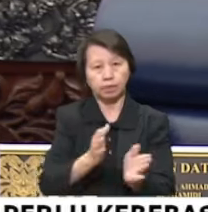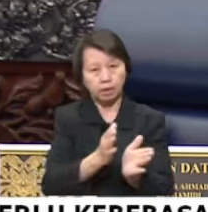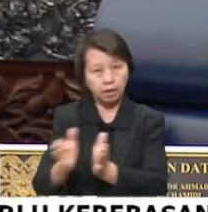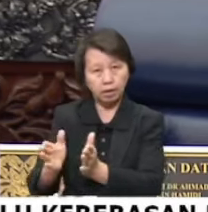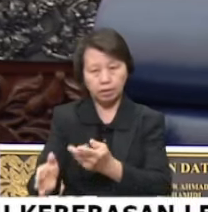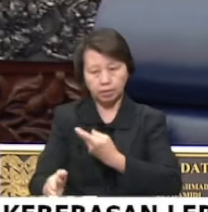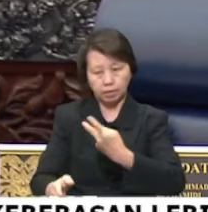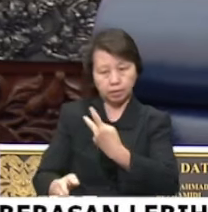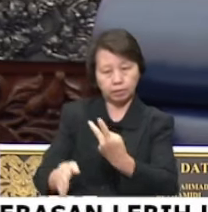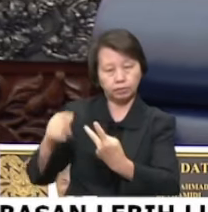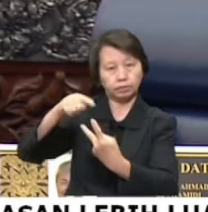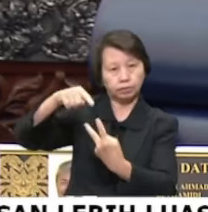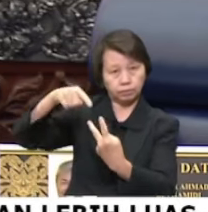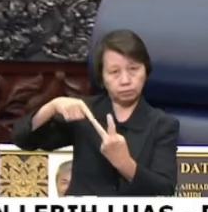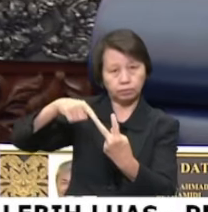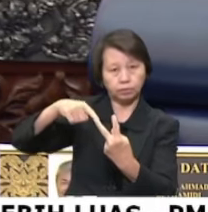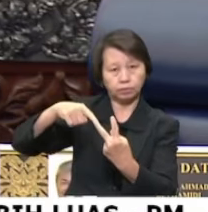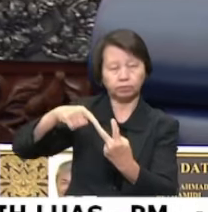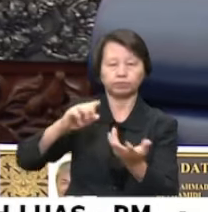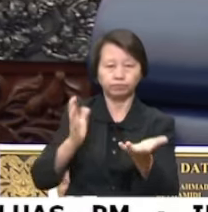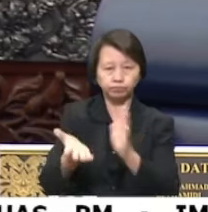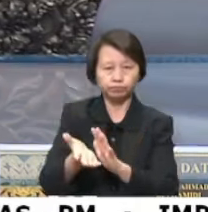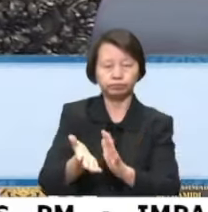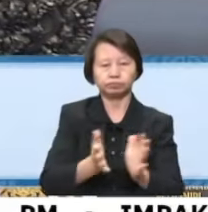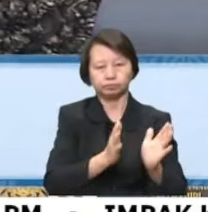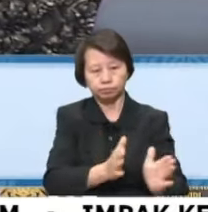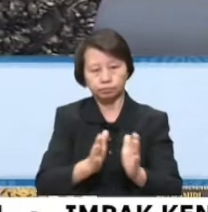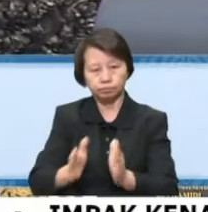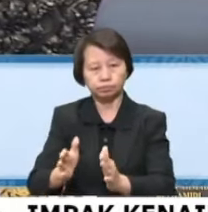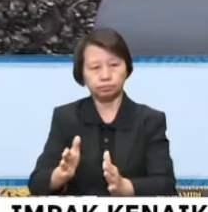antara kedua-dua entiti. Oleh itu, perancangan dan